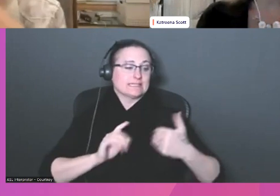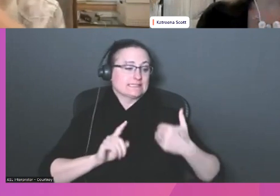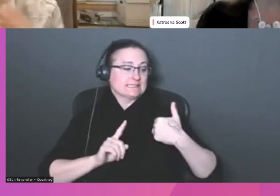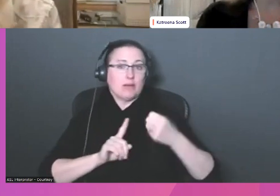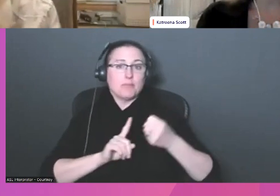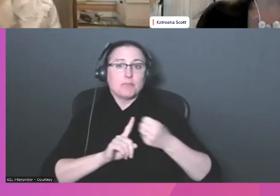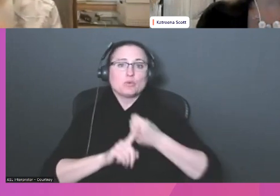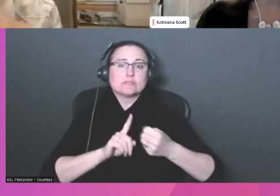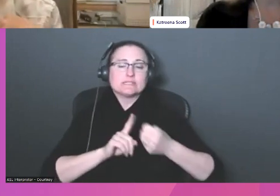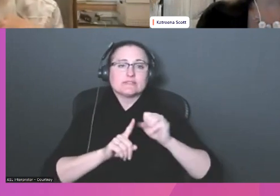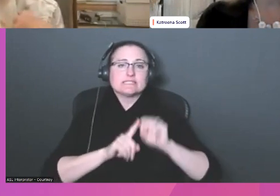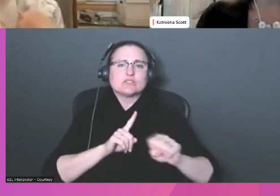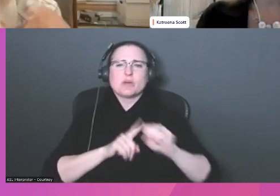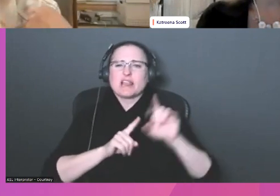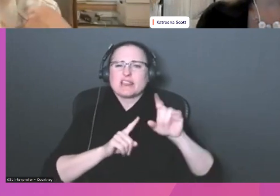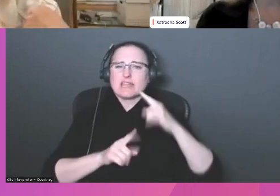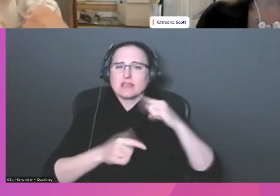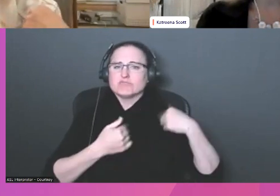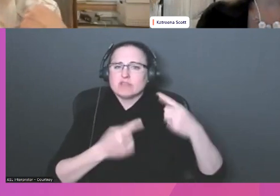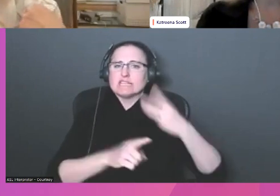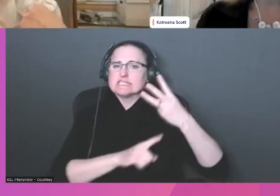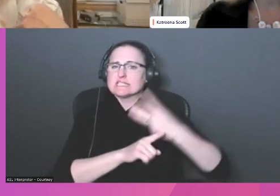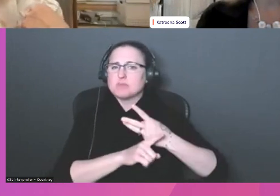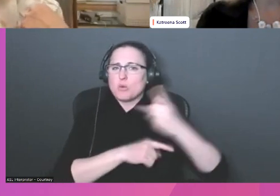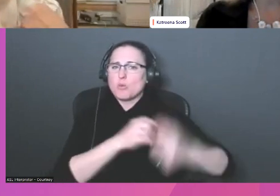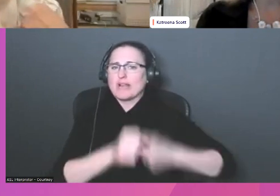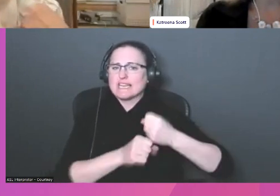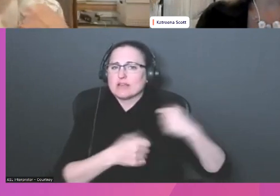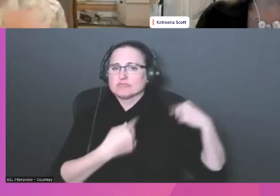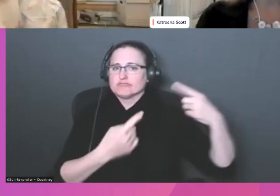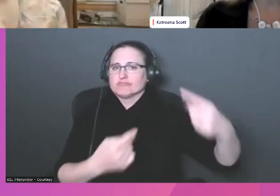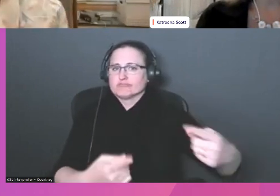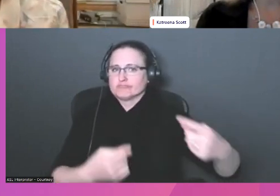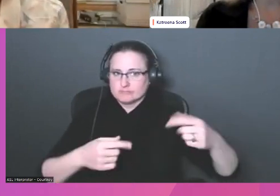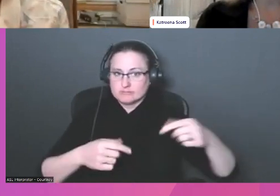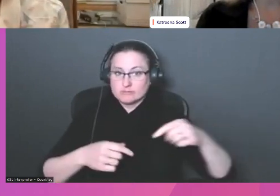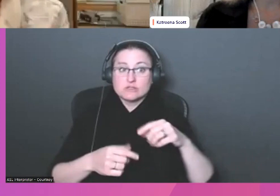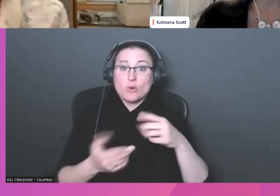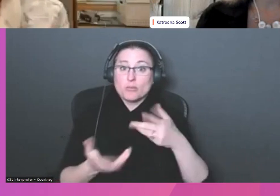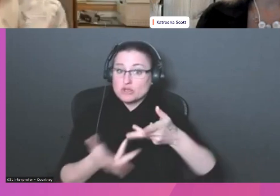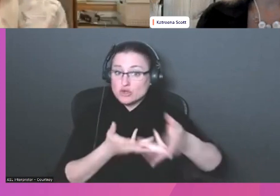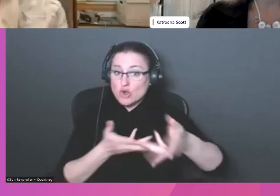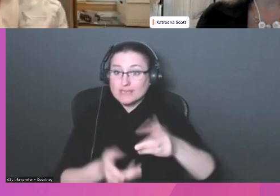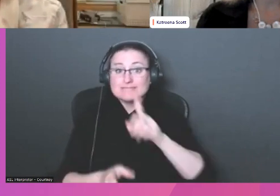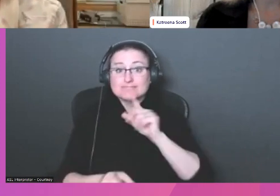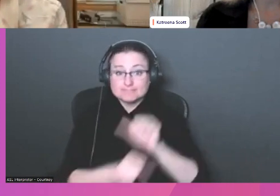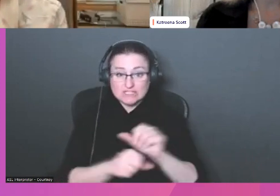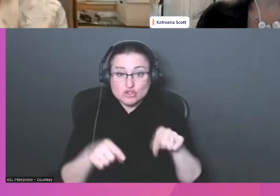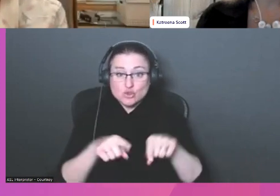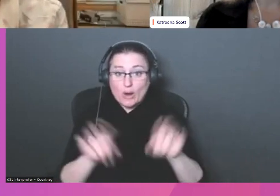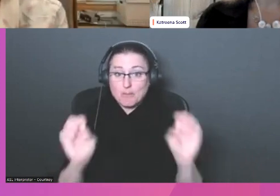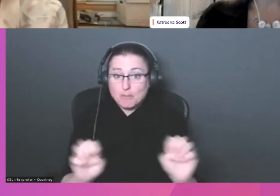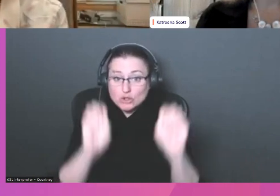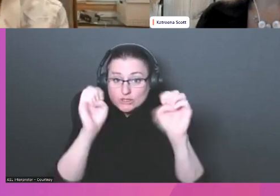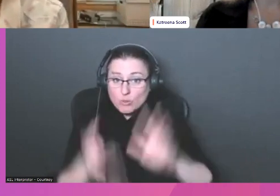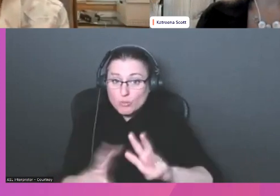doit être sortie de cette situation de maltraitance et que